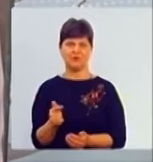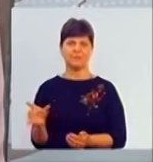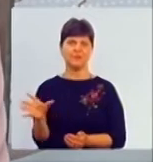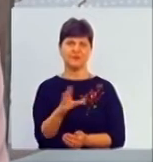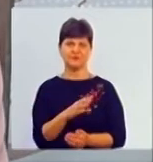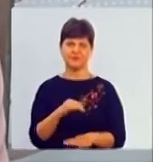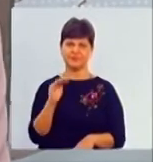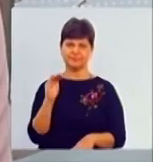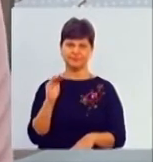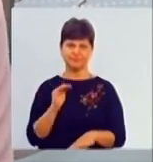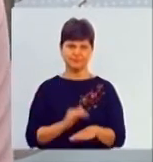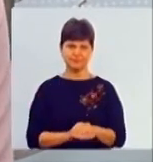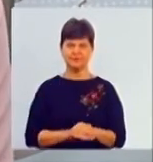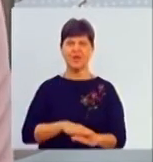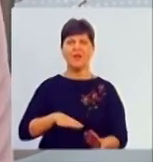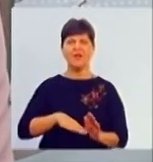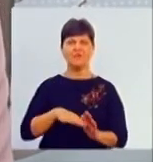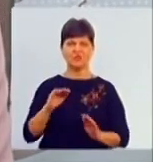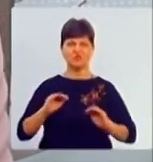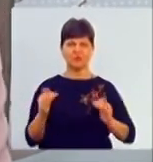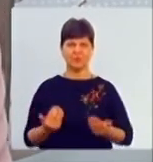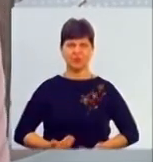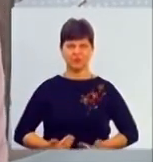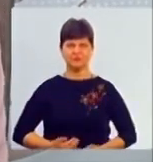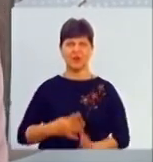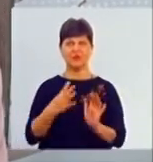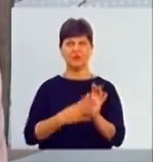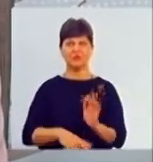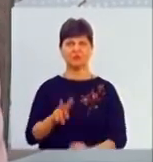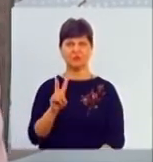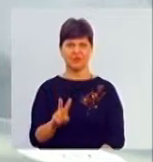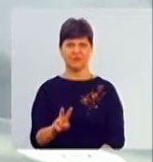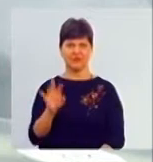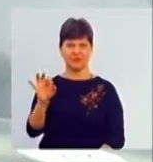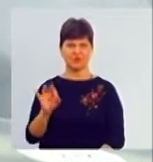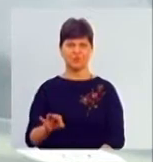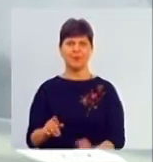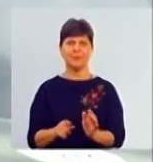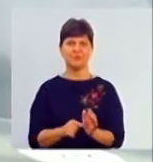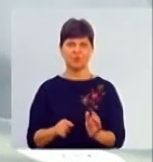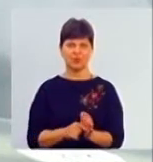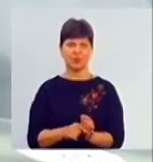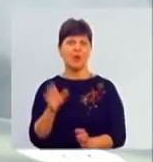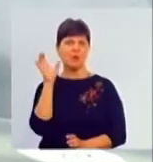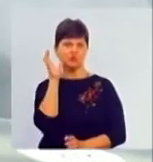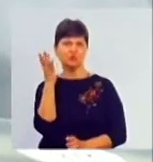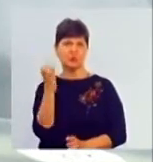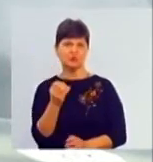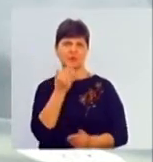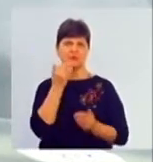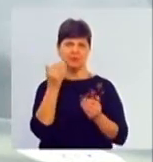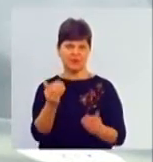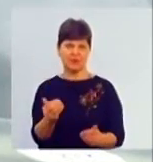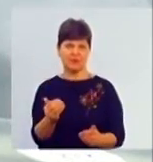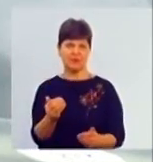вище прожиткового мінімуму у нас отримує 92% пенсіонерів. Послухаємо ще запитання і повернемося до обговорення в студії. Ми вас чуємо,